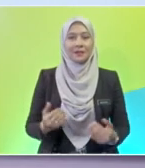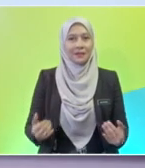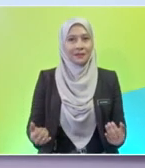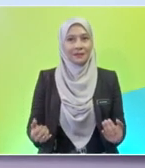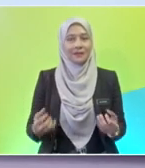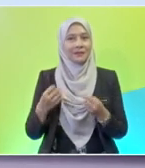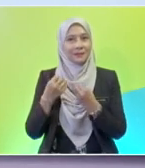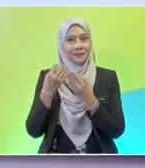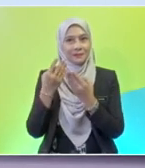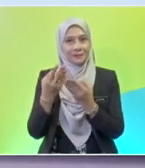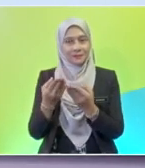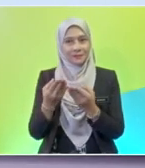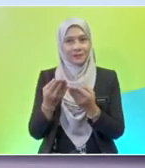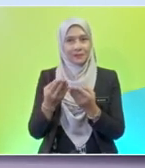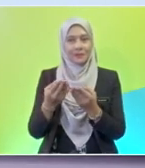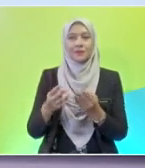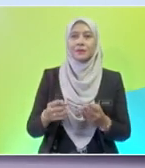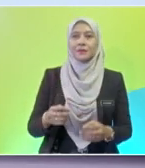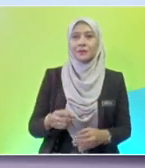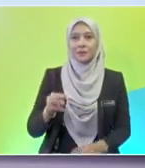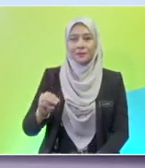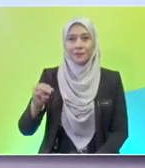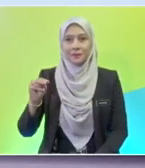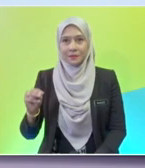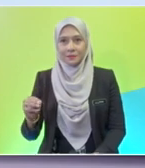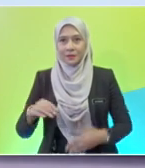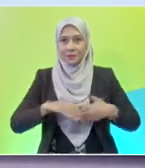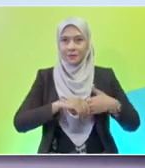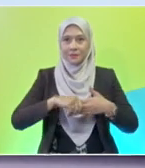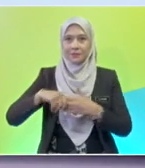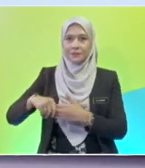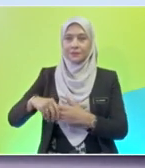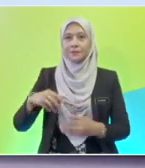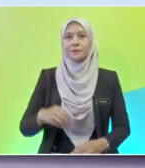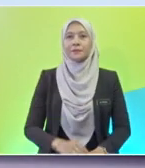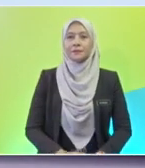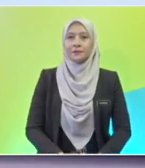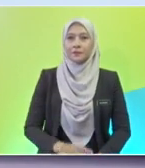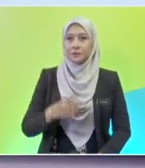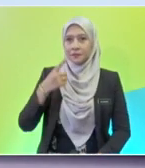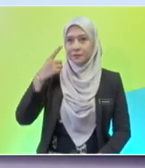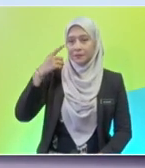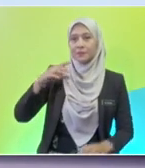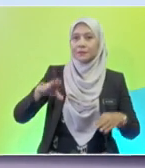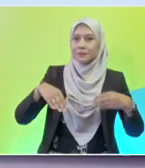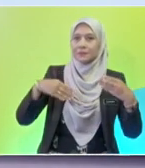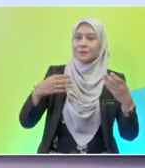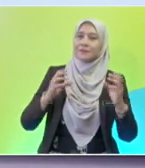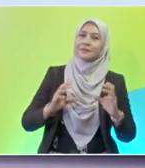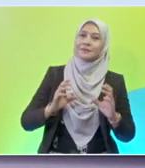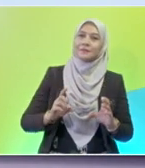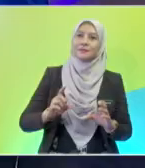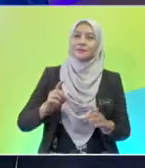berkaitan dengan panduan umum kemudian mereka sebelum memasuki dewan bagi mengambil kertas SPM